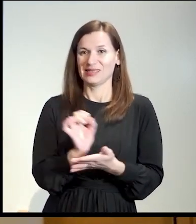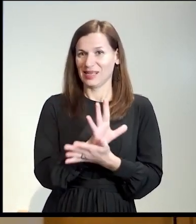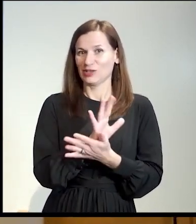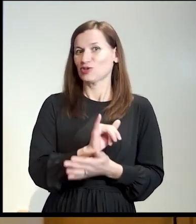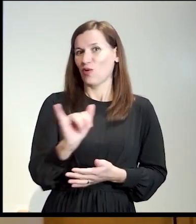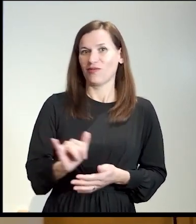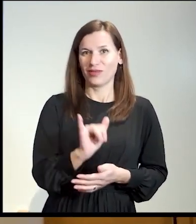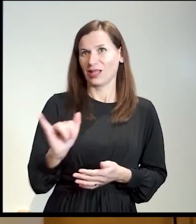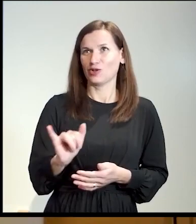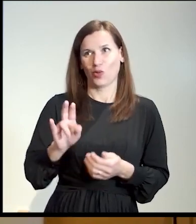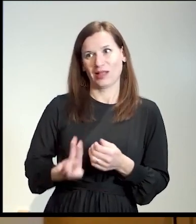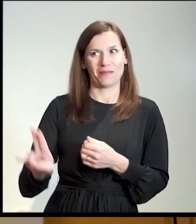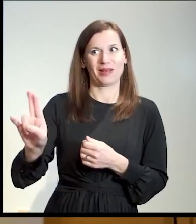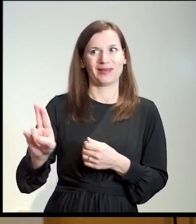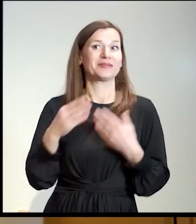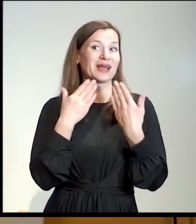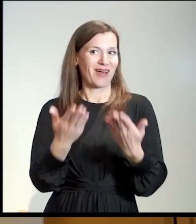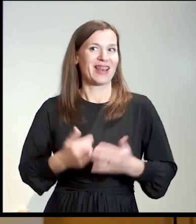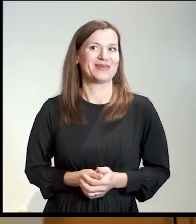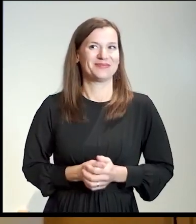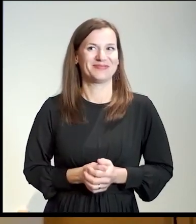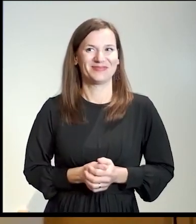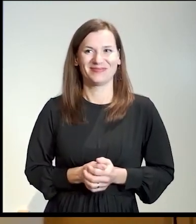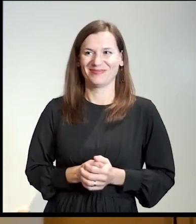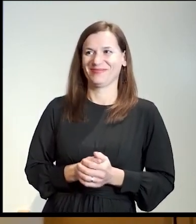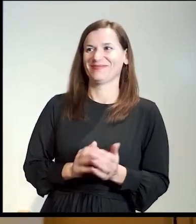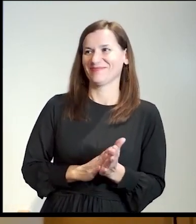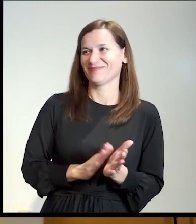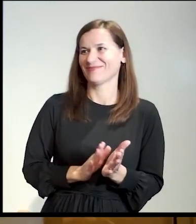vedno naprej. Hvala.